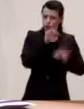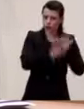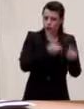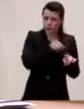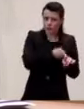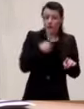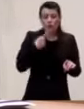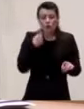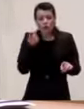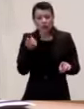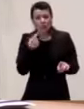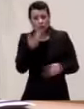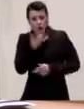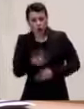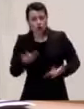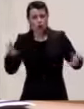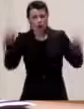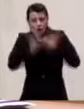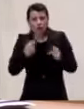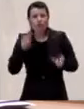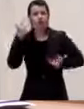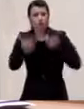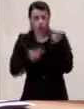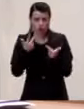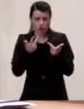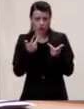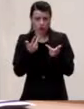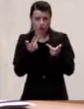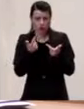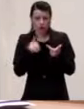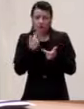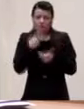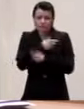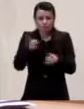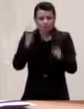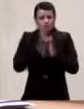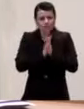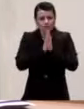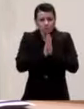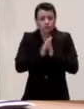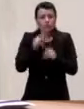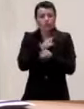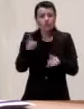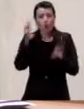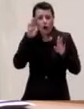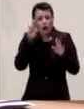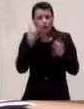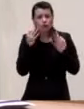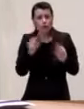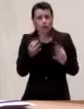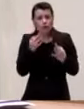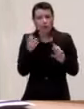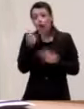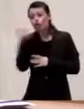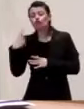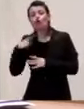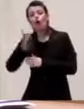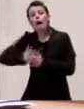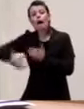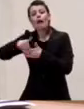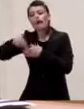e sottolineare è: non focalizziamoci solamente sull'allegato alla delibera che giustamente